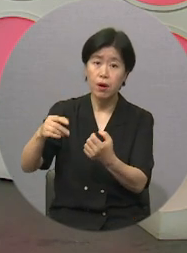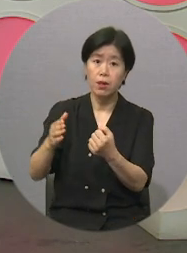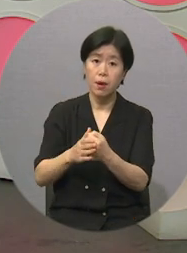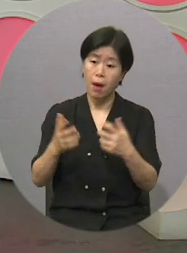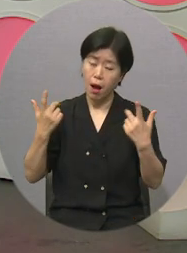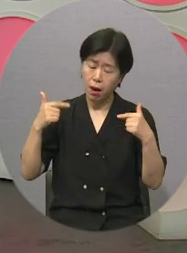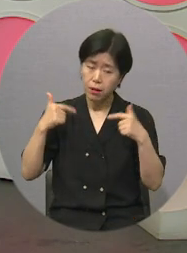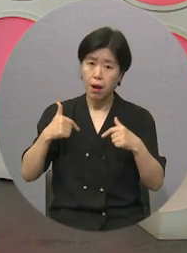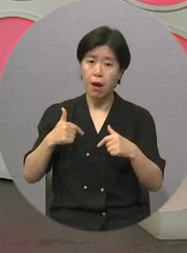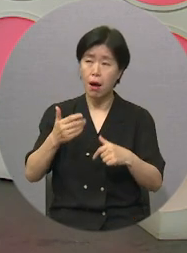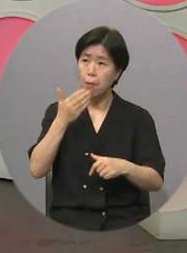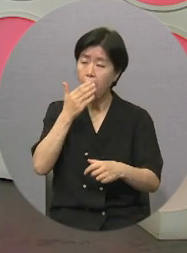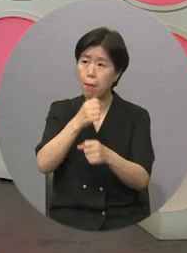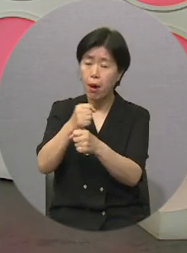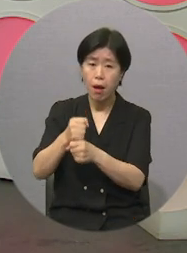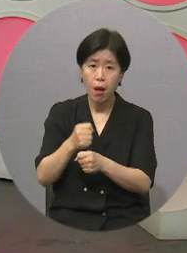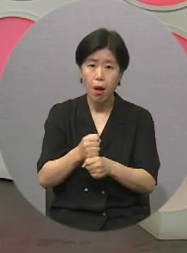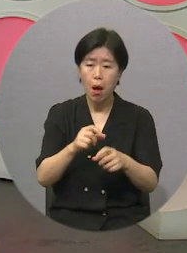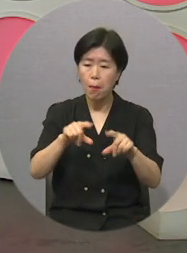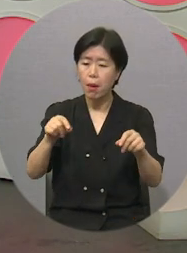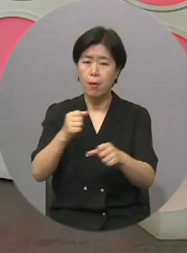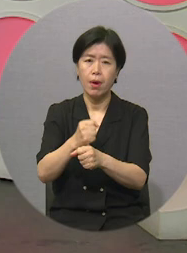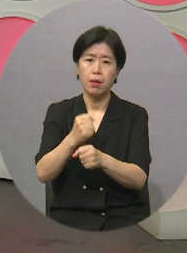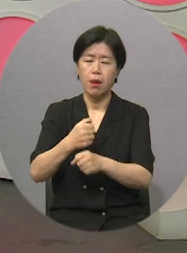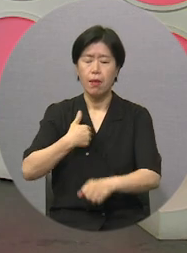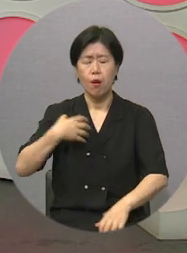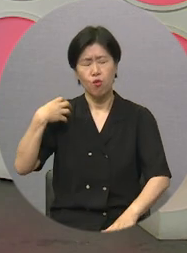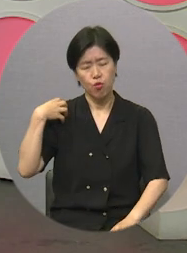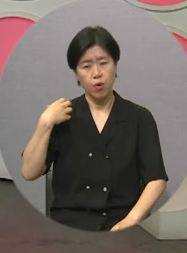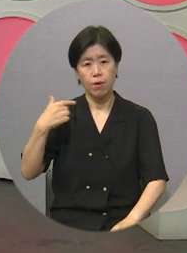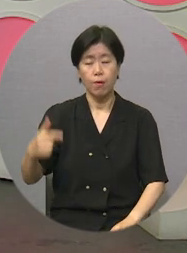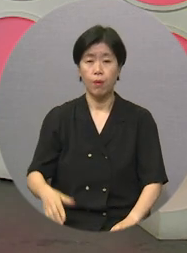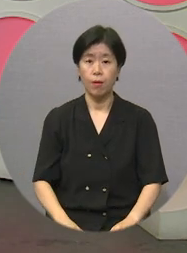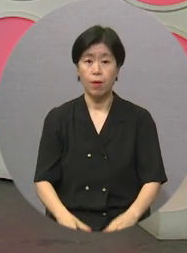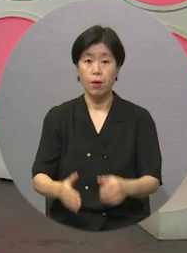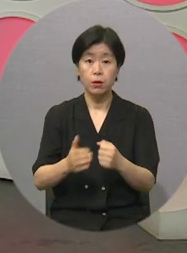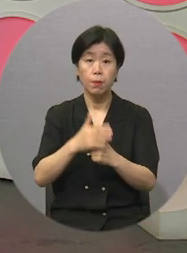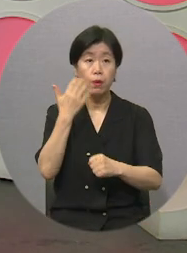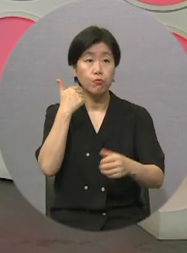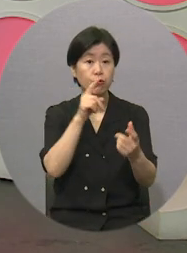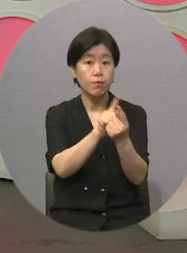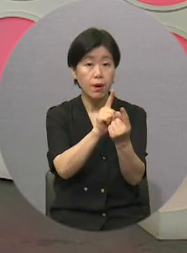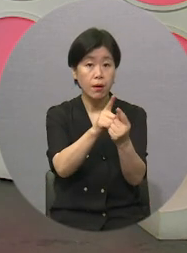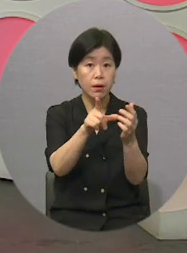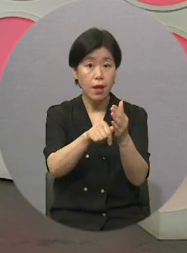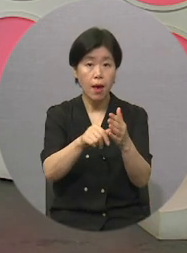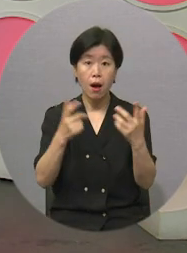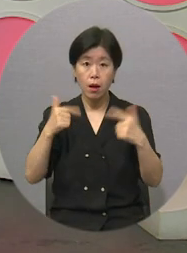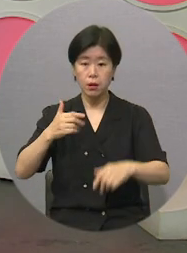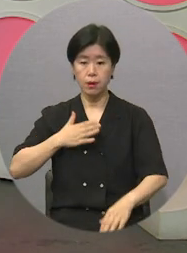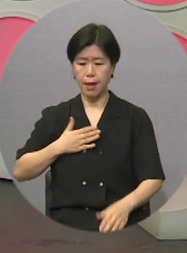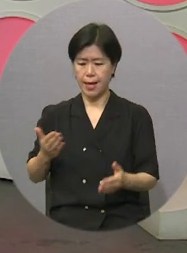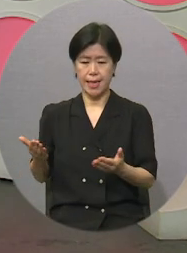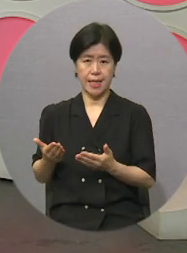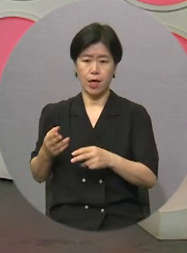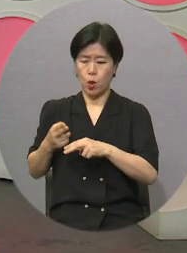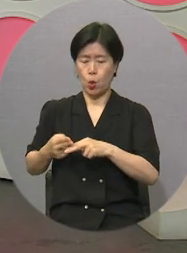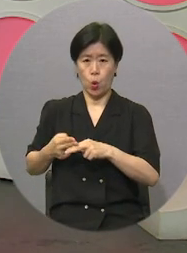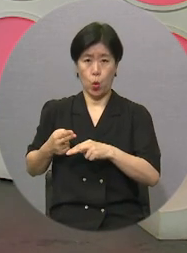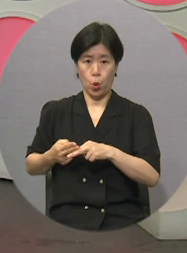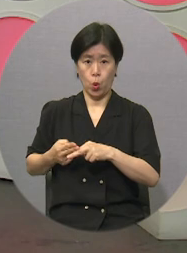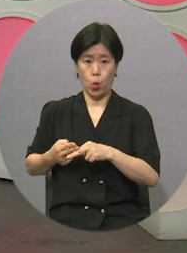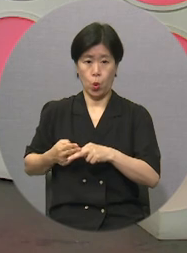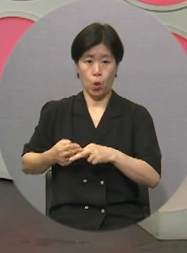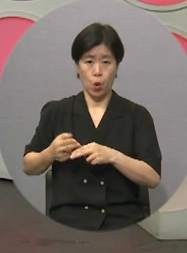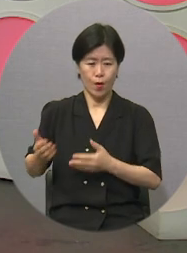일이 저의 일이 되었습니다. 그래서인지 가족들이나 친구들을 만나면 제가 밥을 하고